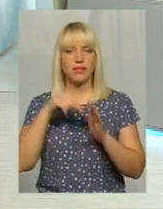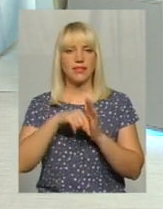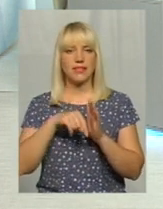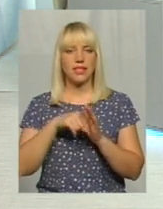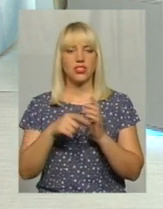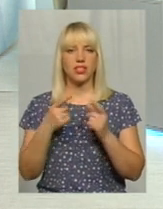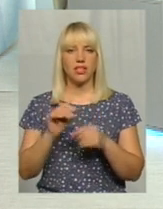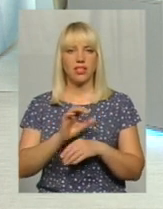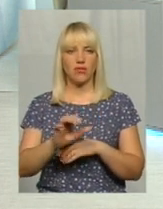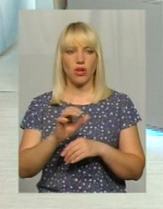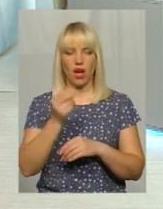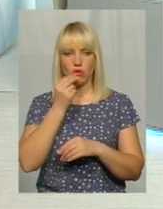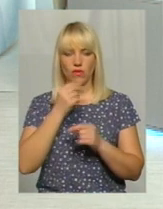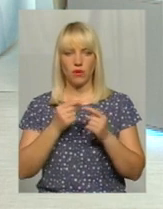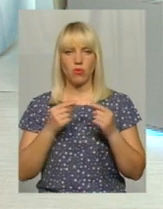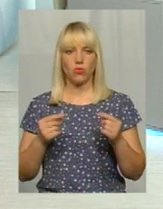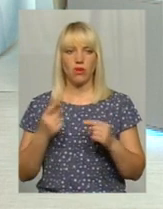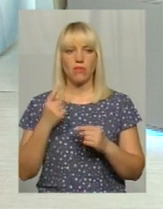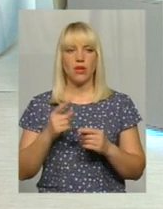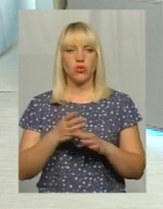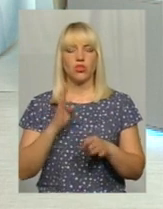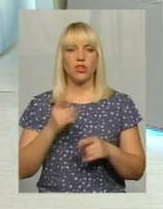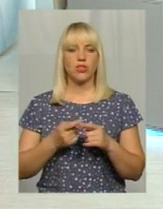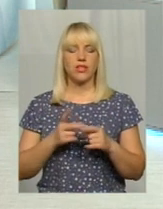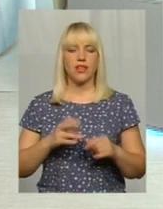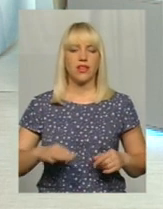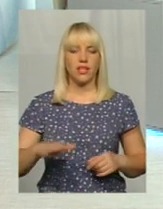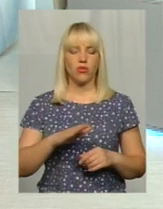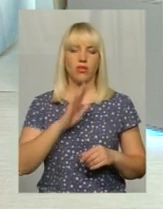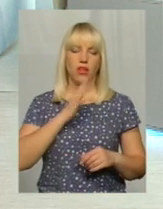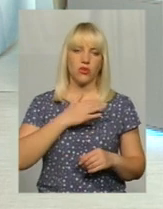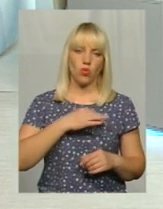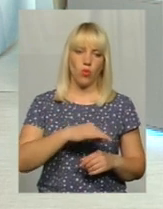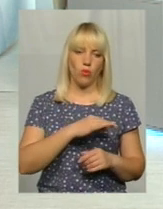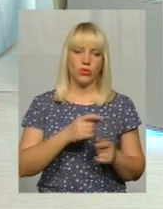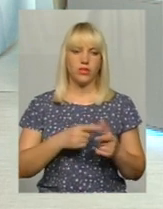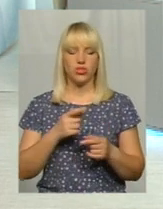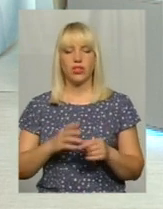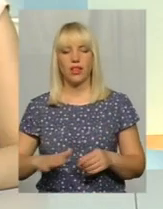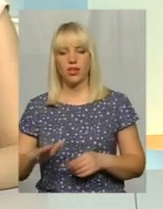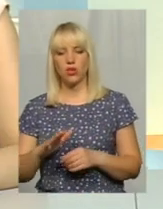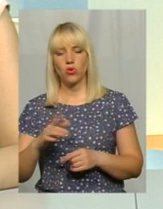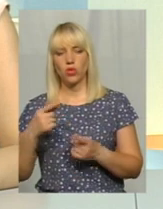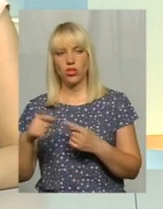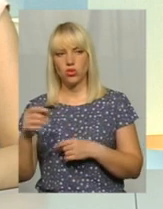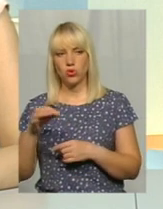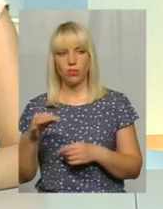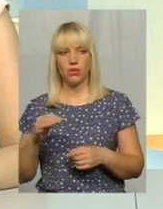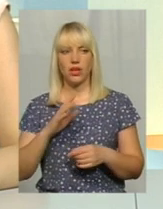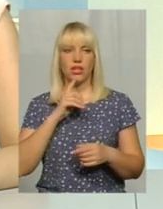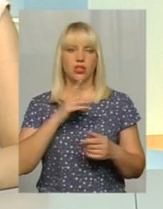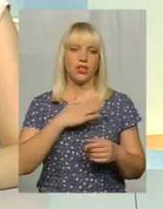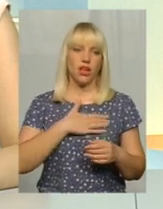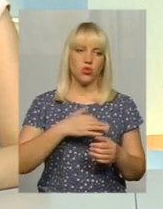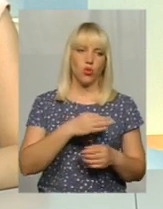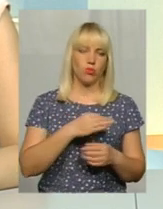де виробляється харчовий продукт. В першу чергу, чи це на території нашої області, чи це на території іншої області, чи нашого міста, чи іншого міста.